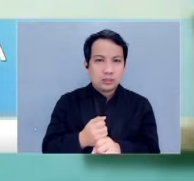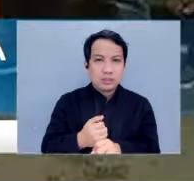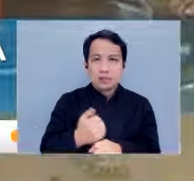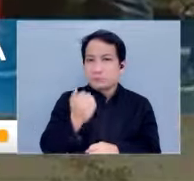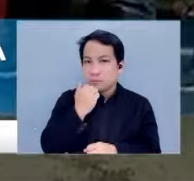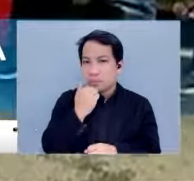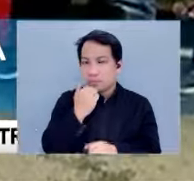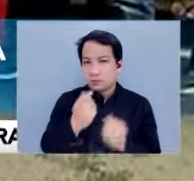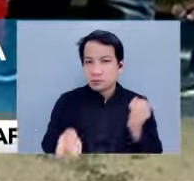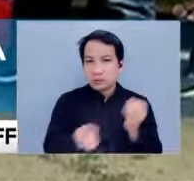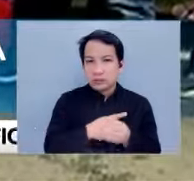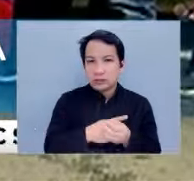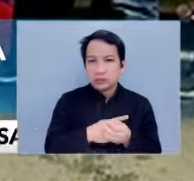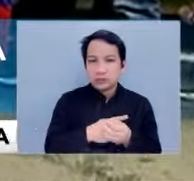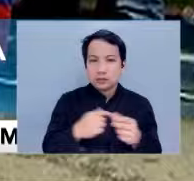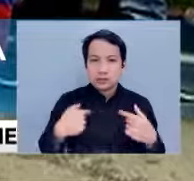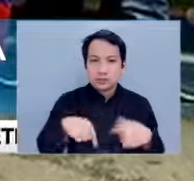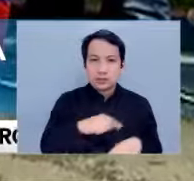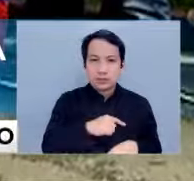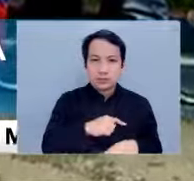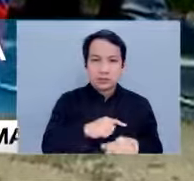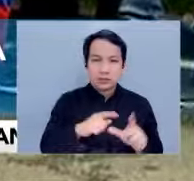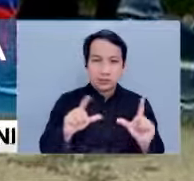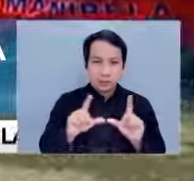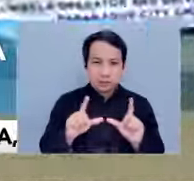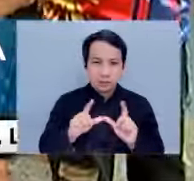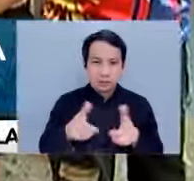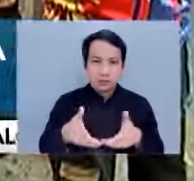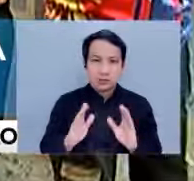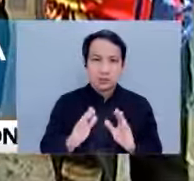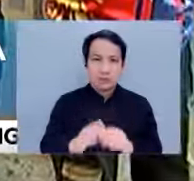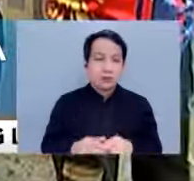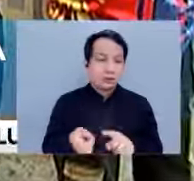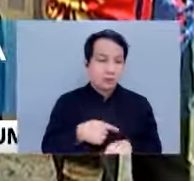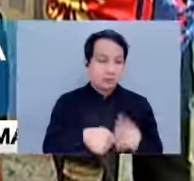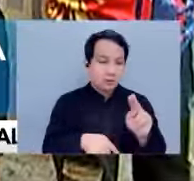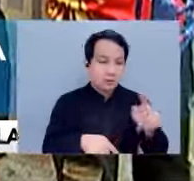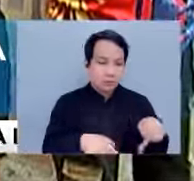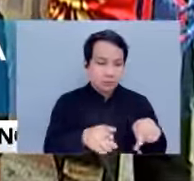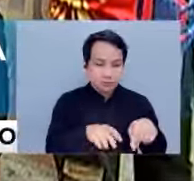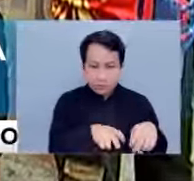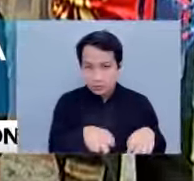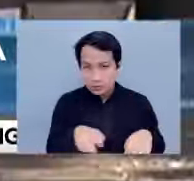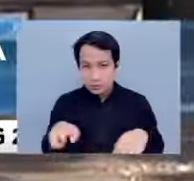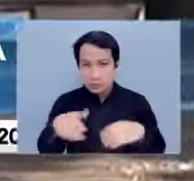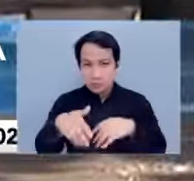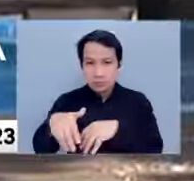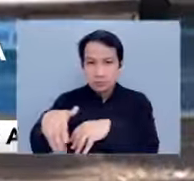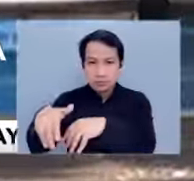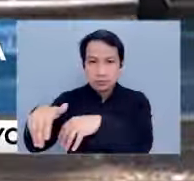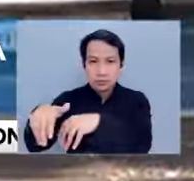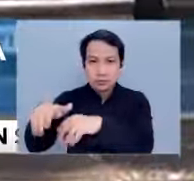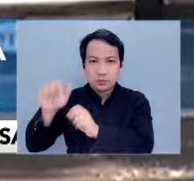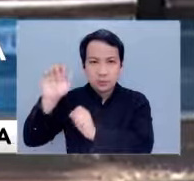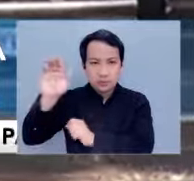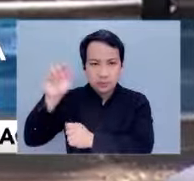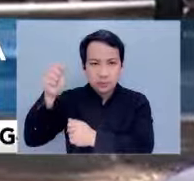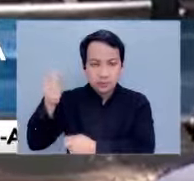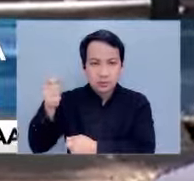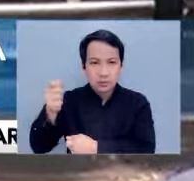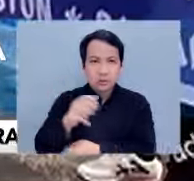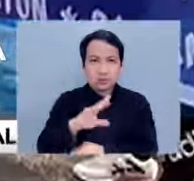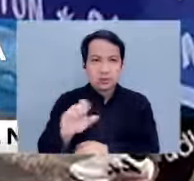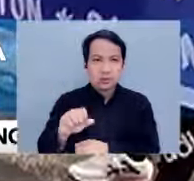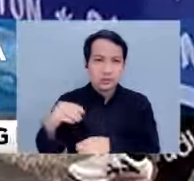prangkisa. Mula University of the Philippines Diliman, magkakaravan sila pa Welcome Rotonda, saka diretso ng marcha pa